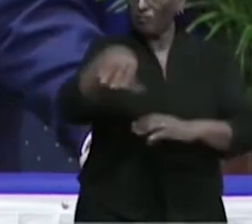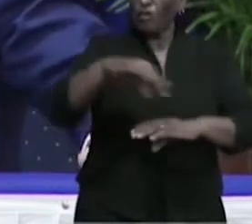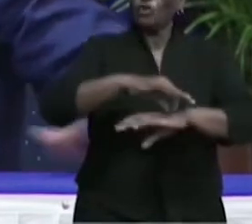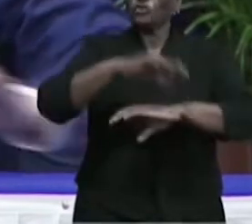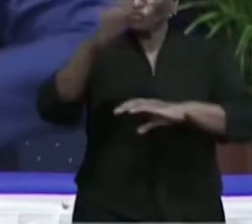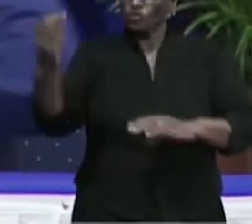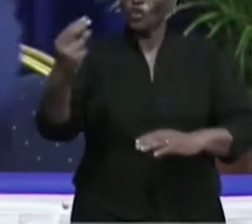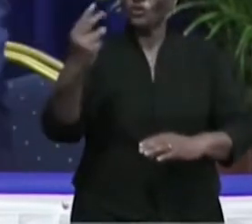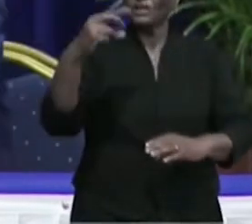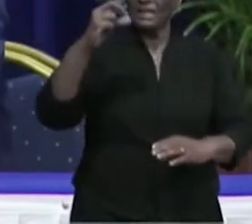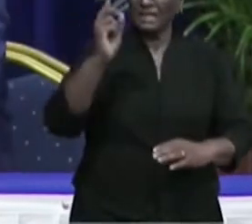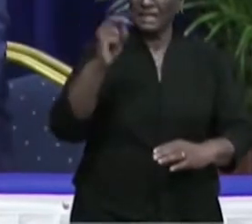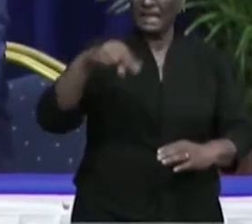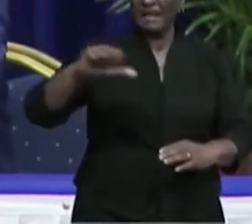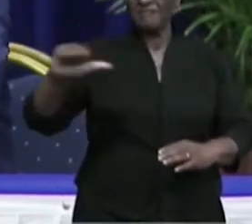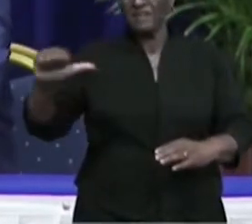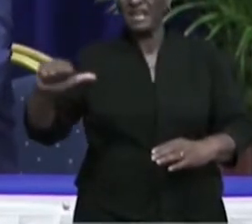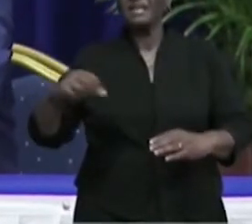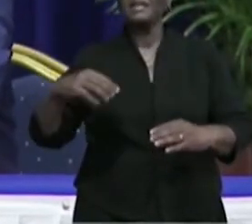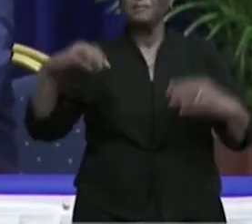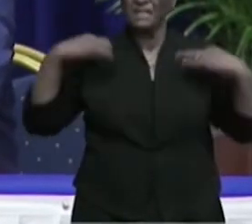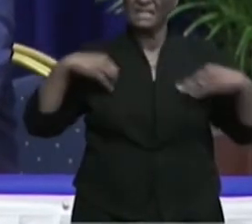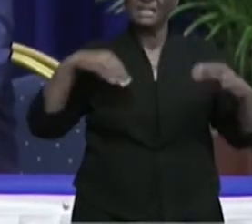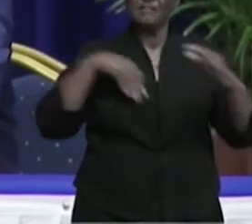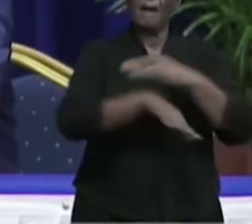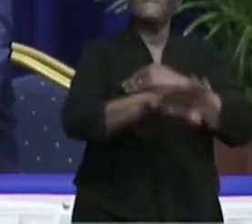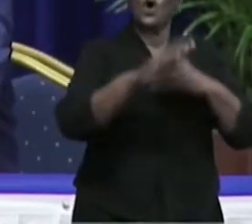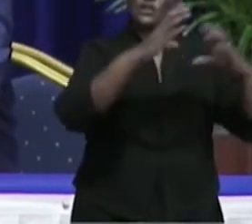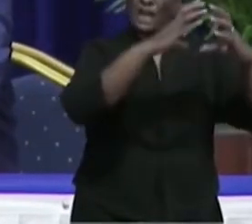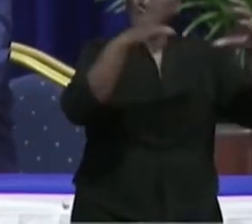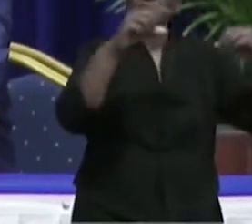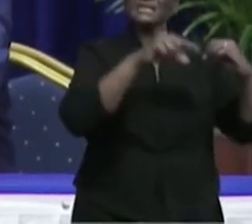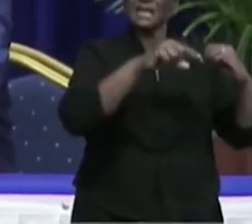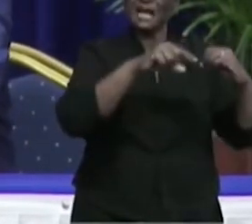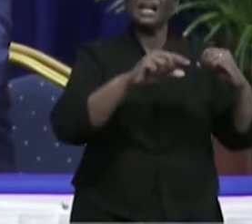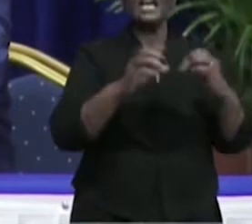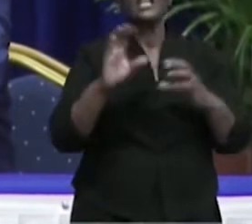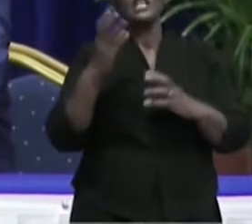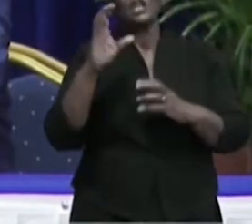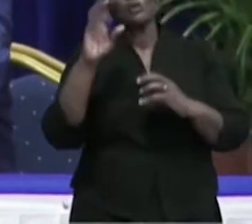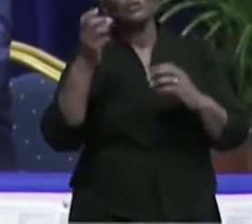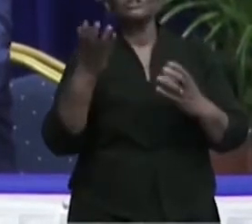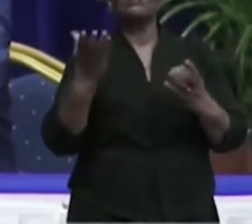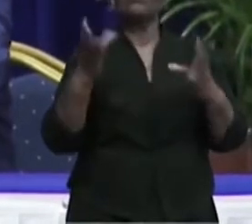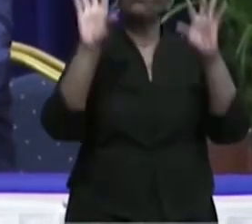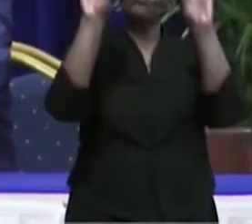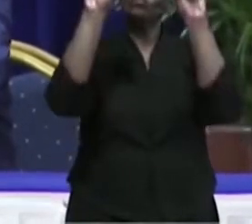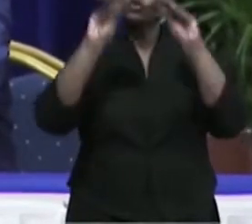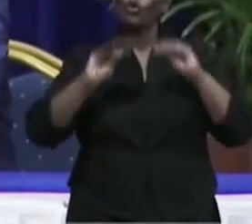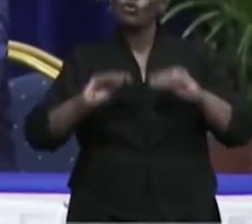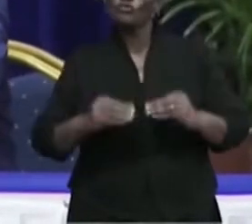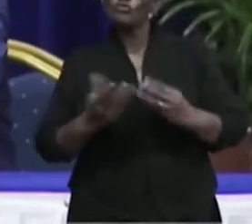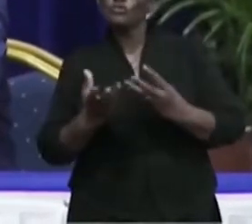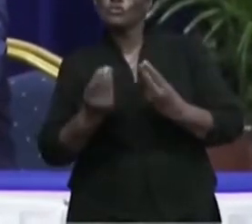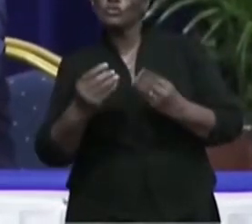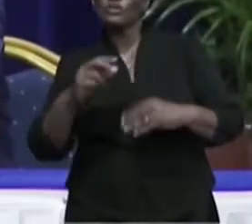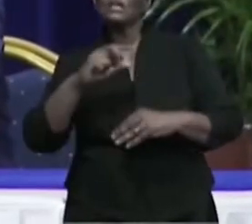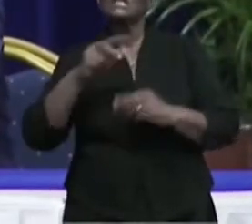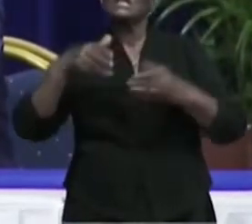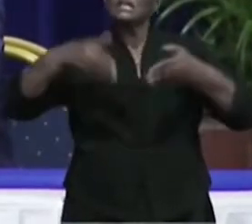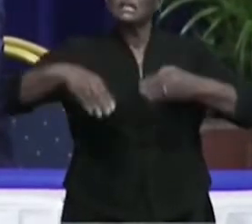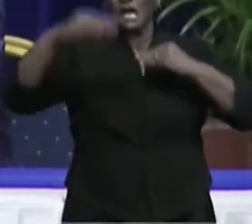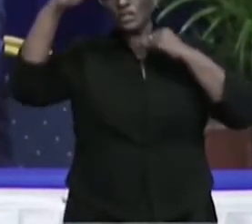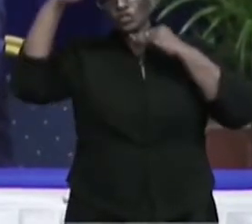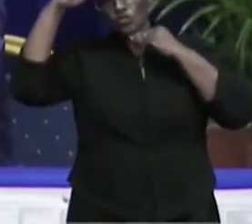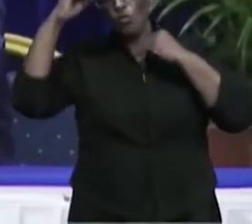regeringsleiders hebben onder meer de noodzaak van de aanschaf van medische attributen benadrukt. Op de COVID-19-persbijeenkomst van